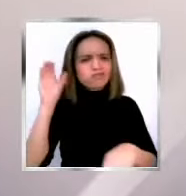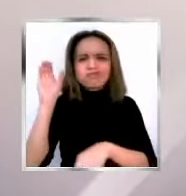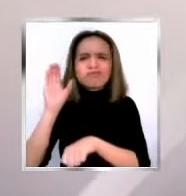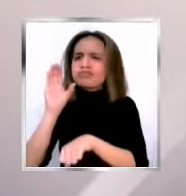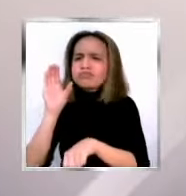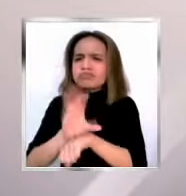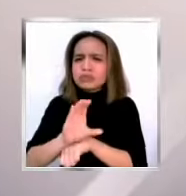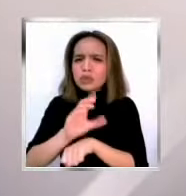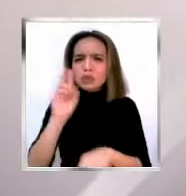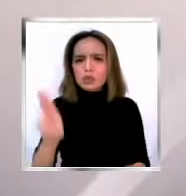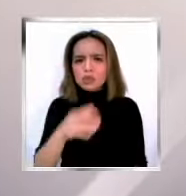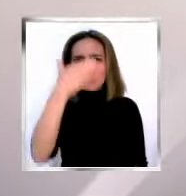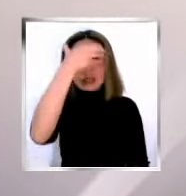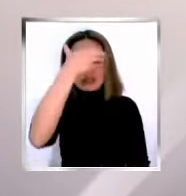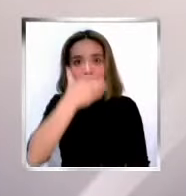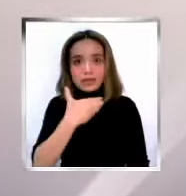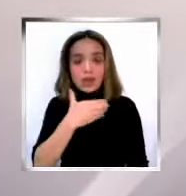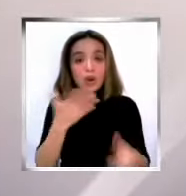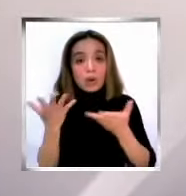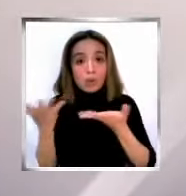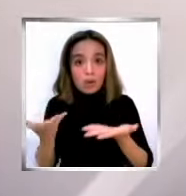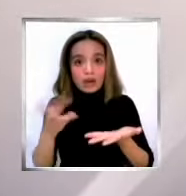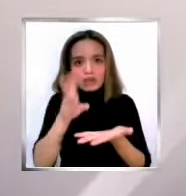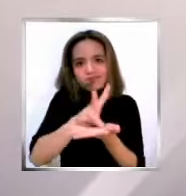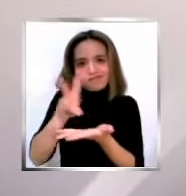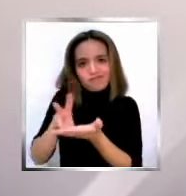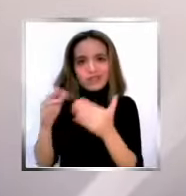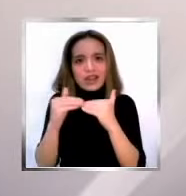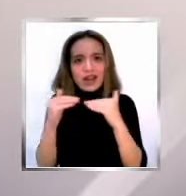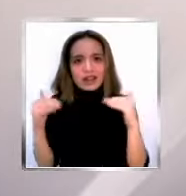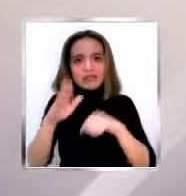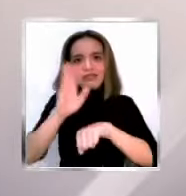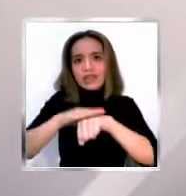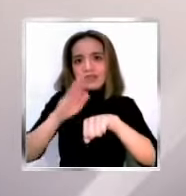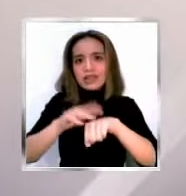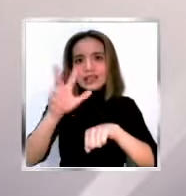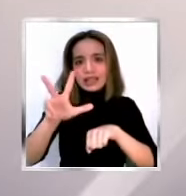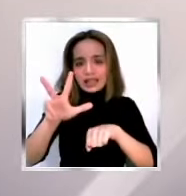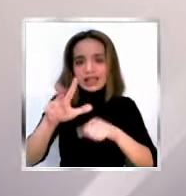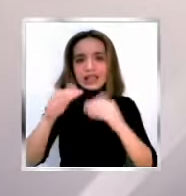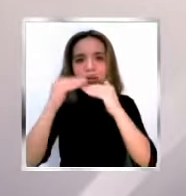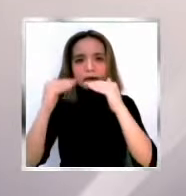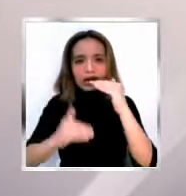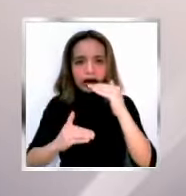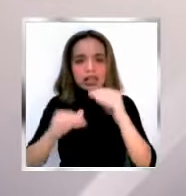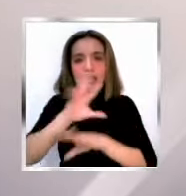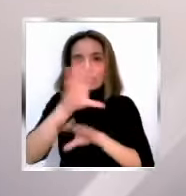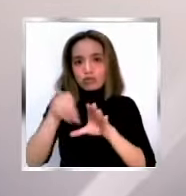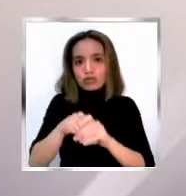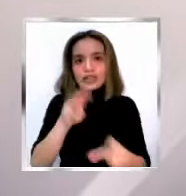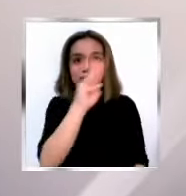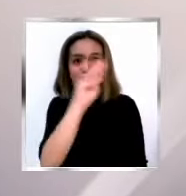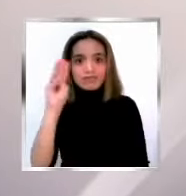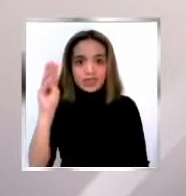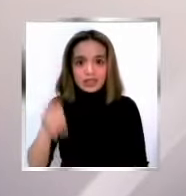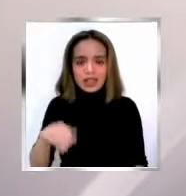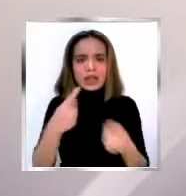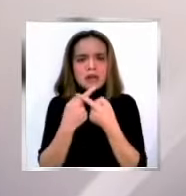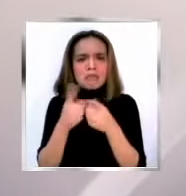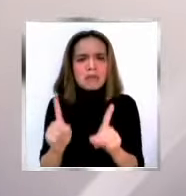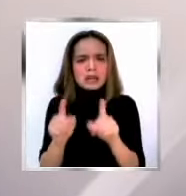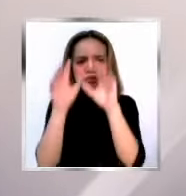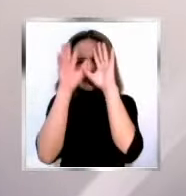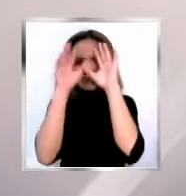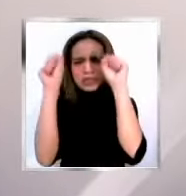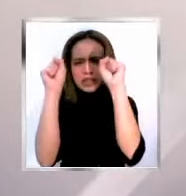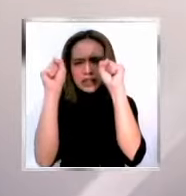mga lugar na nasa ilalim ng Alert Level 3, pababa kabilang ang Metro Manila. Pero kasabay niya ng pakiusap ng Pangulo sa mga